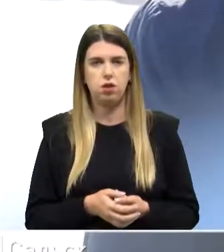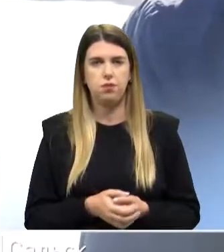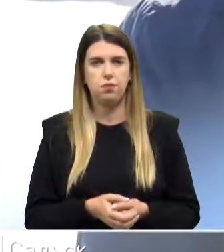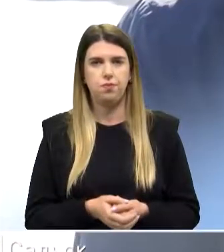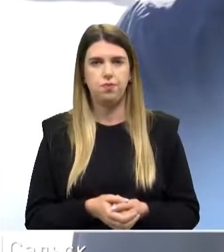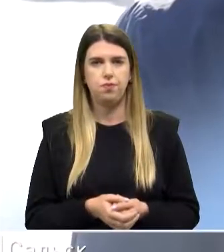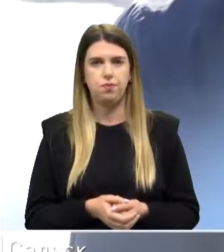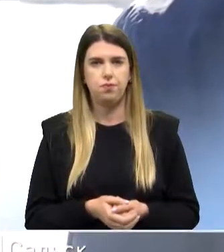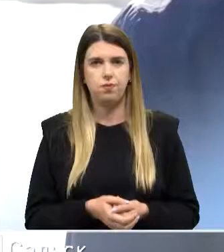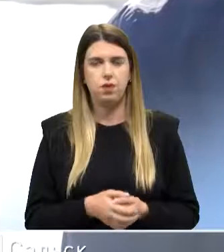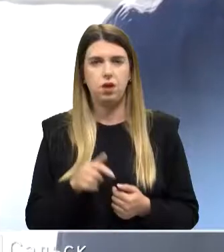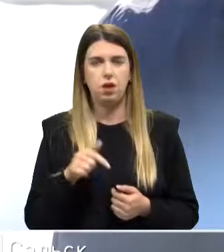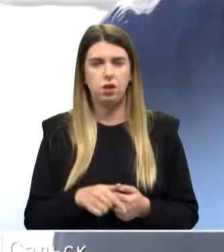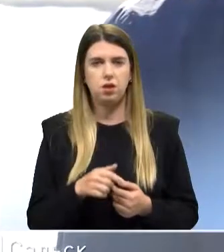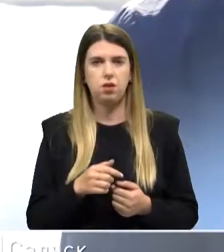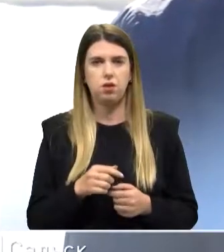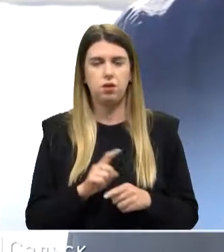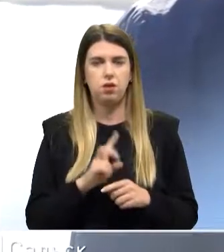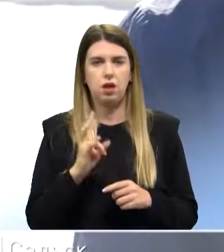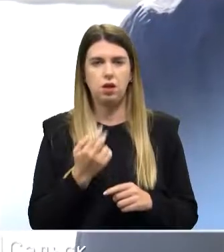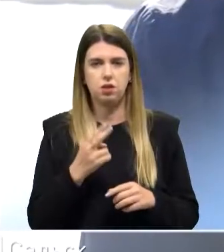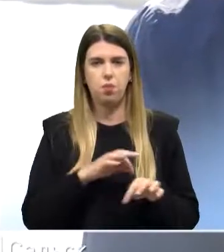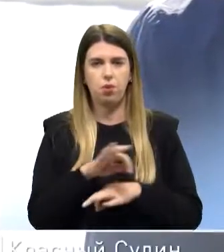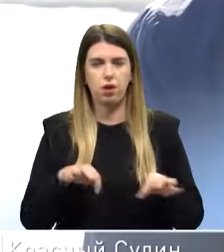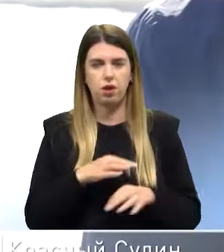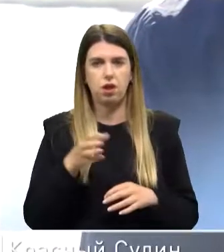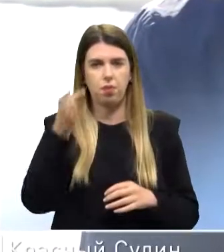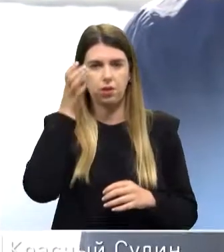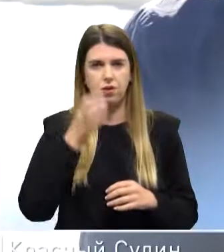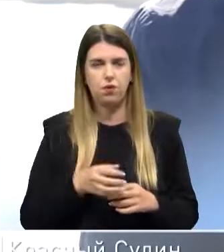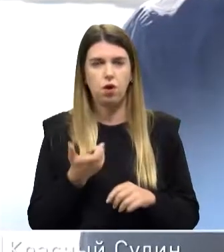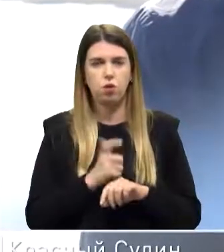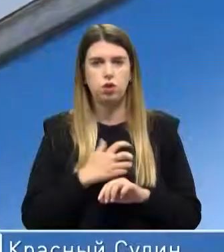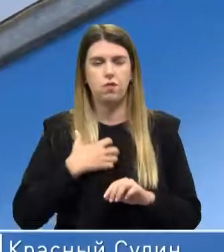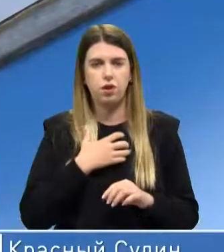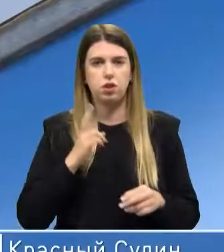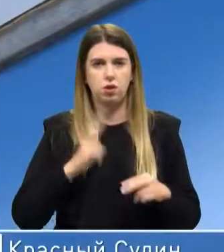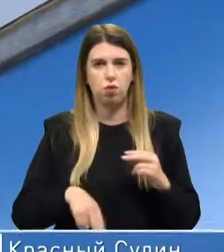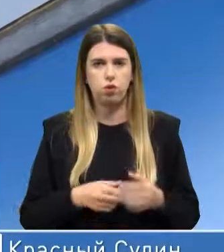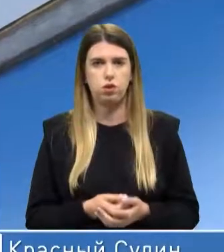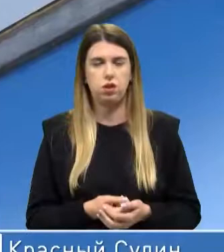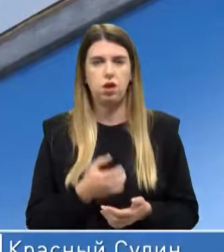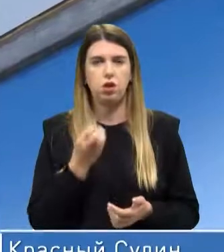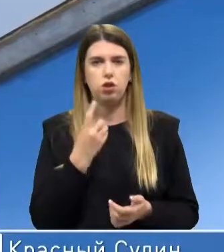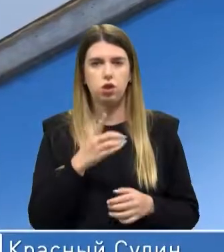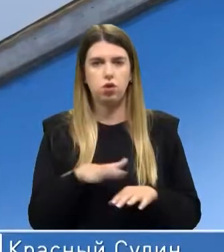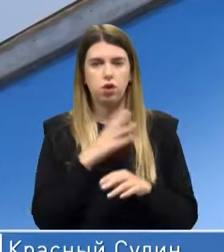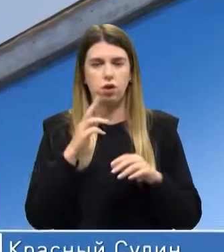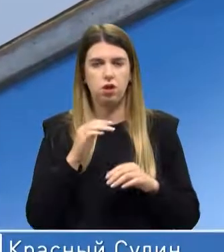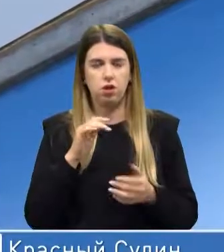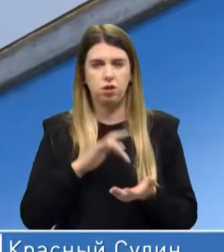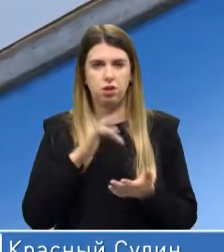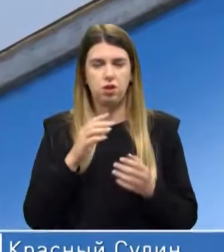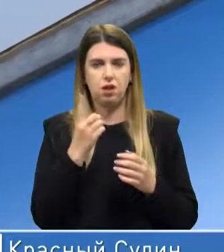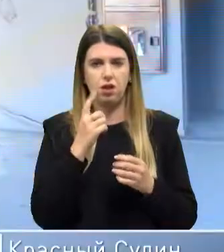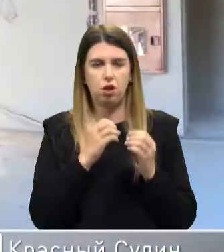что этот объект реализуется по национальному проекту образования, очень важно его завершить. Еще один долгострой – центр